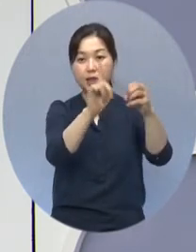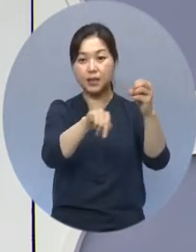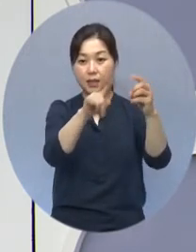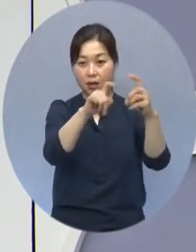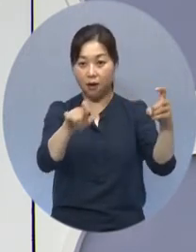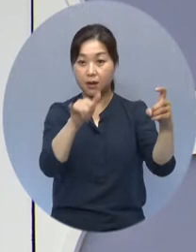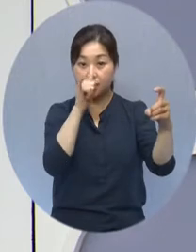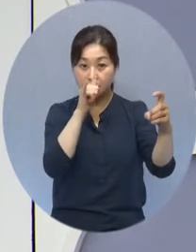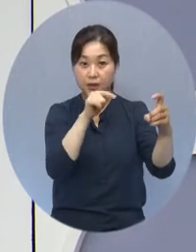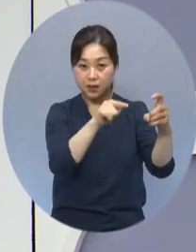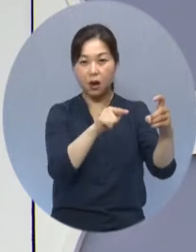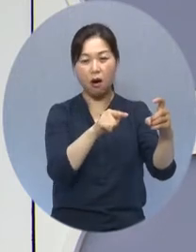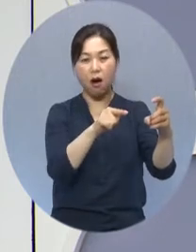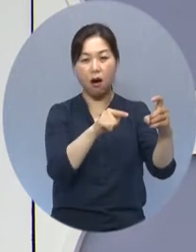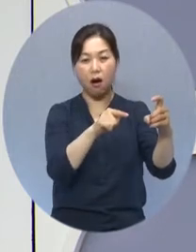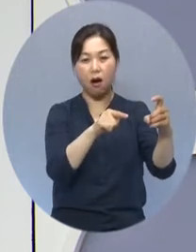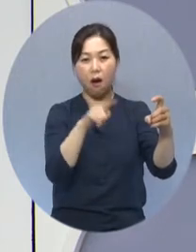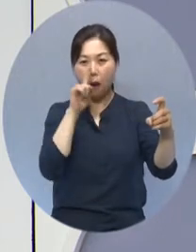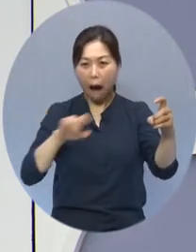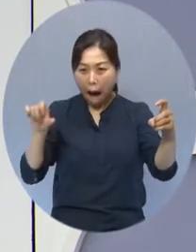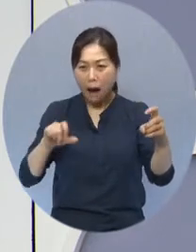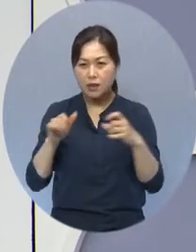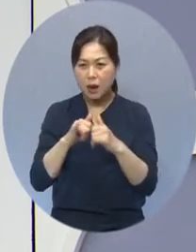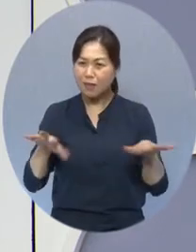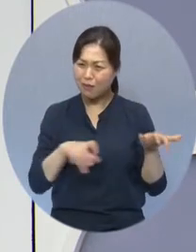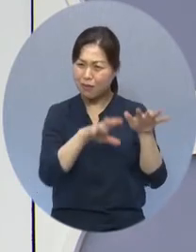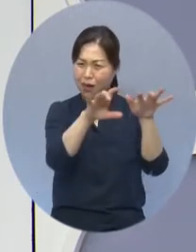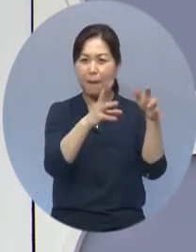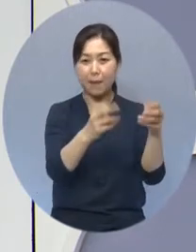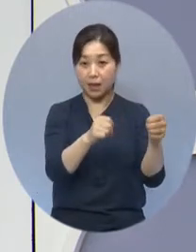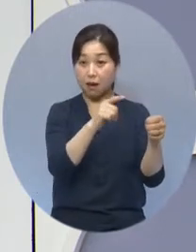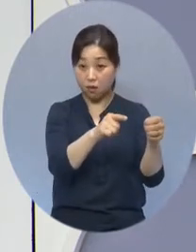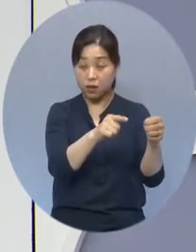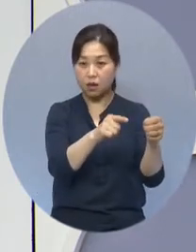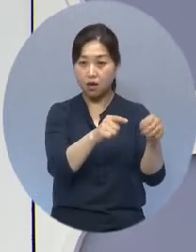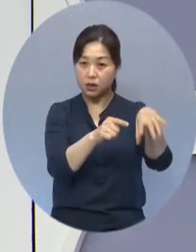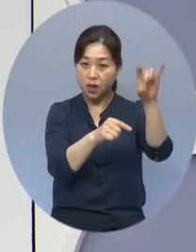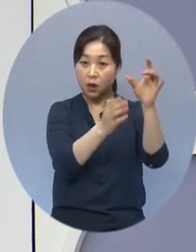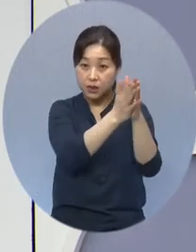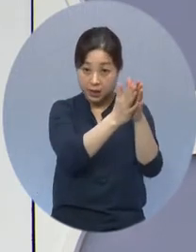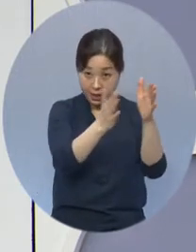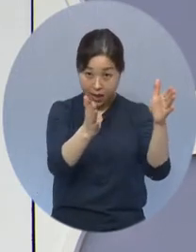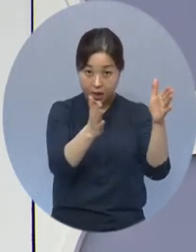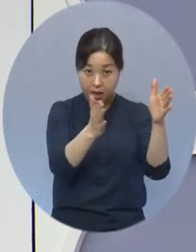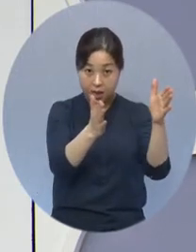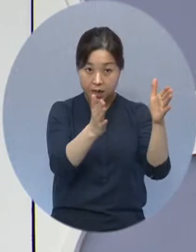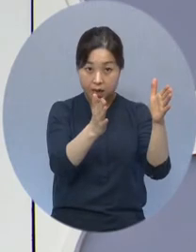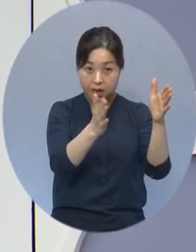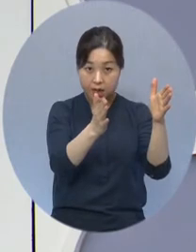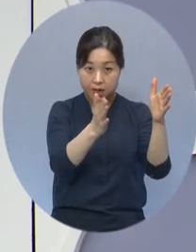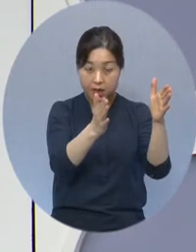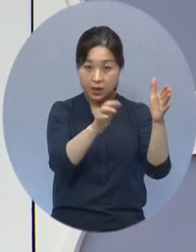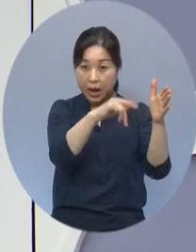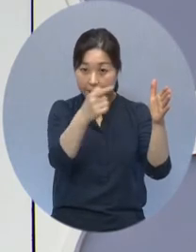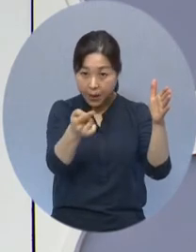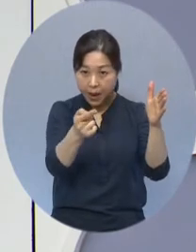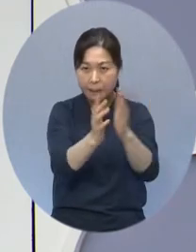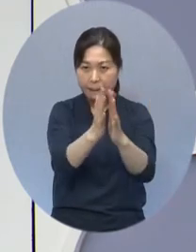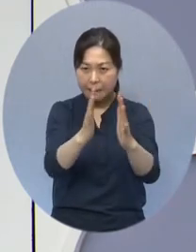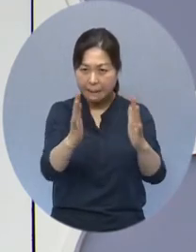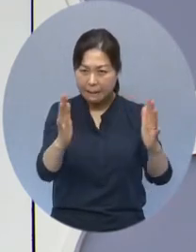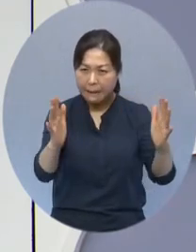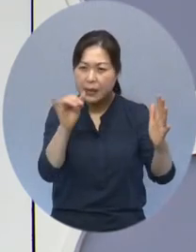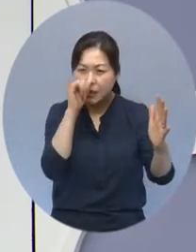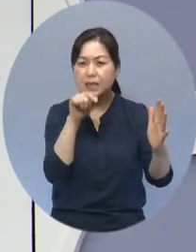동남아분들이 엄청 네네. 많이 오시는데 거기서부터 출발을 해서 그 앞에 늪지가 형성이 돼 있어요.